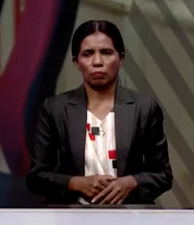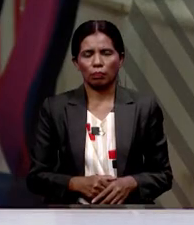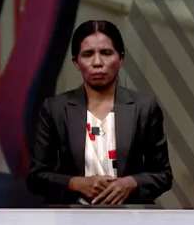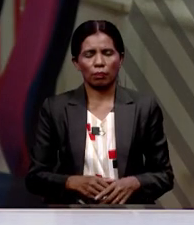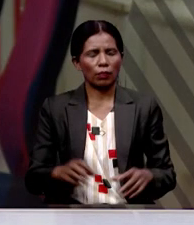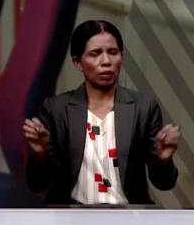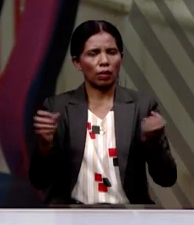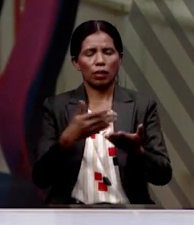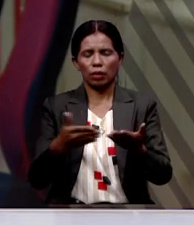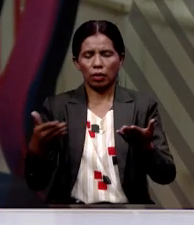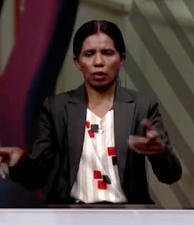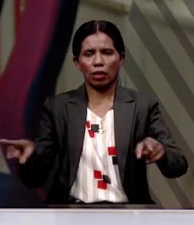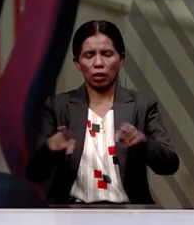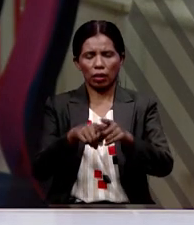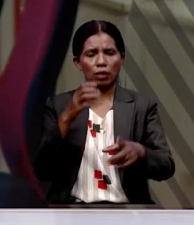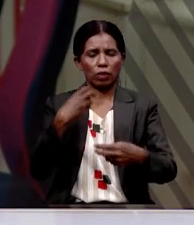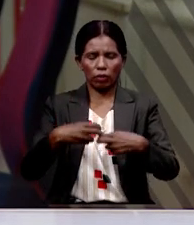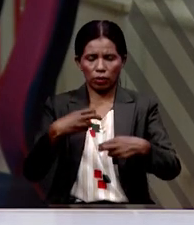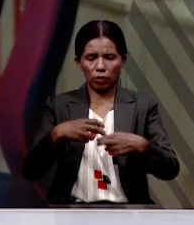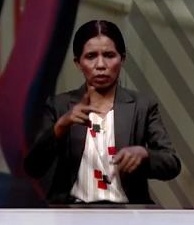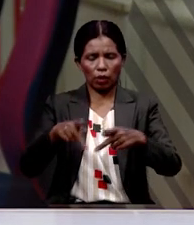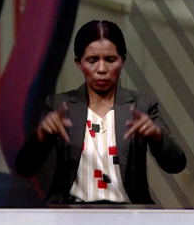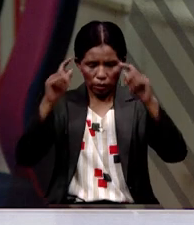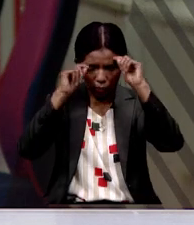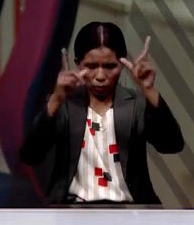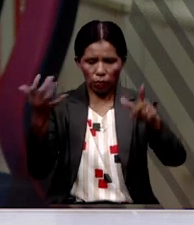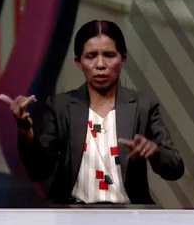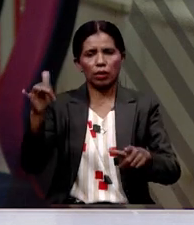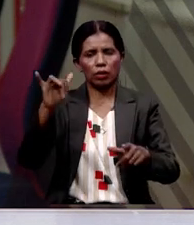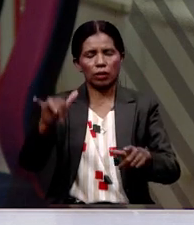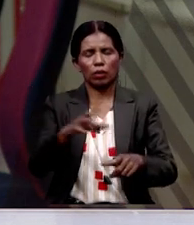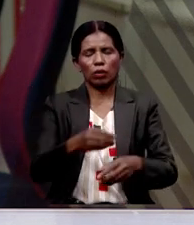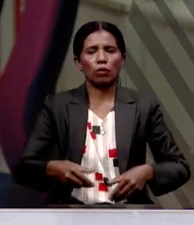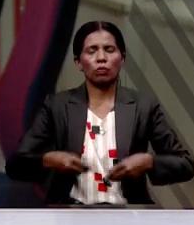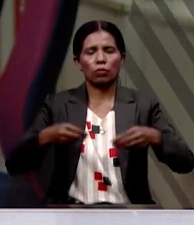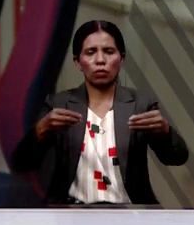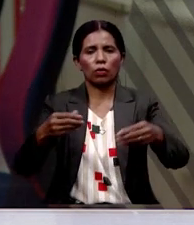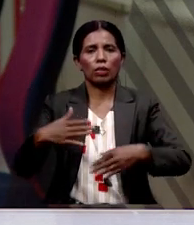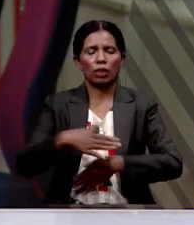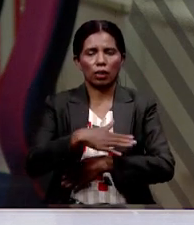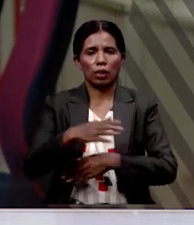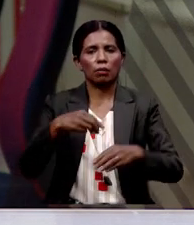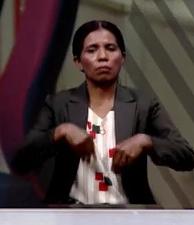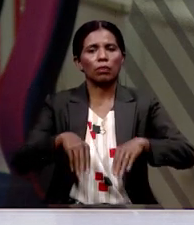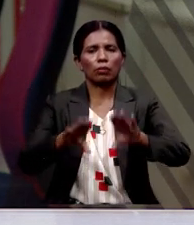Menos material sai obstáculo ba pescador timoroan sira hodi fornece ikan ba mercado.